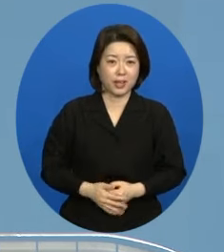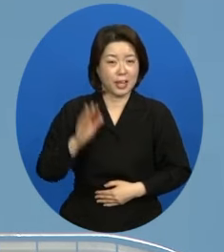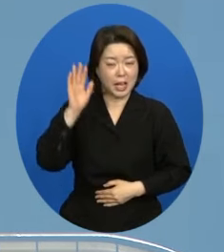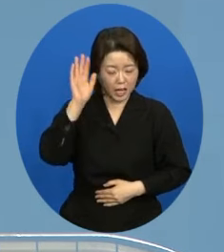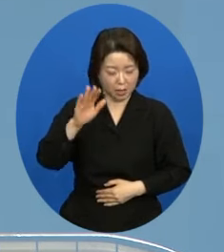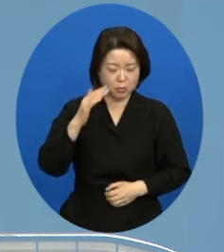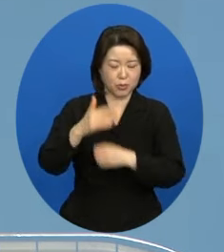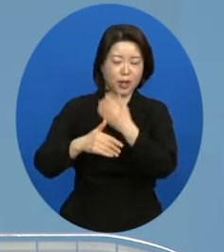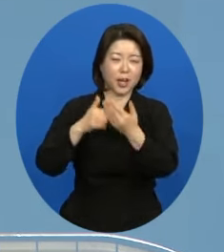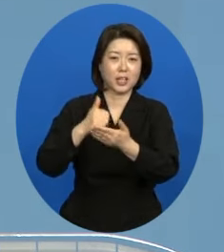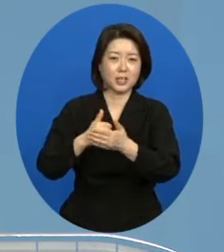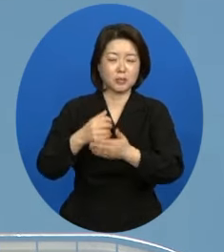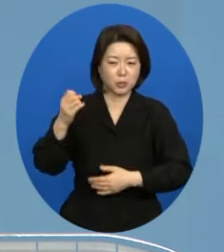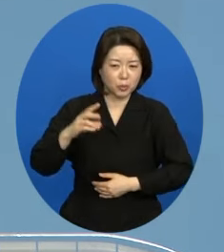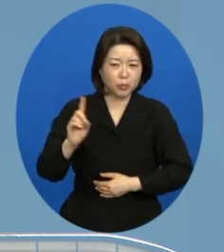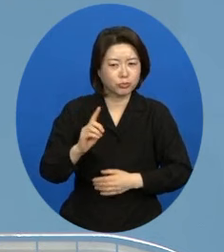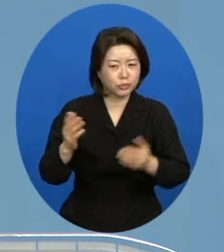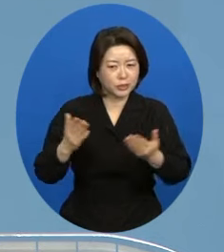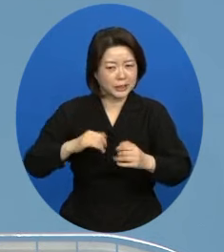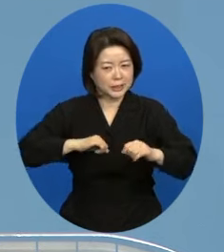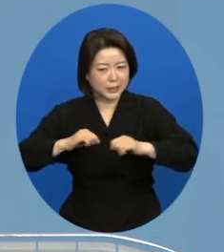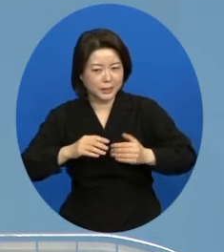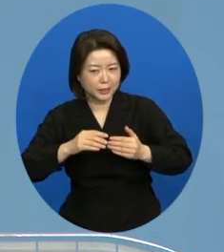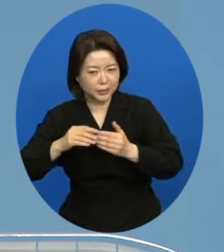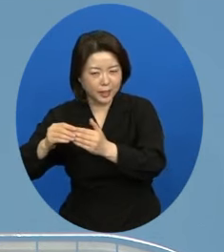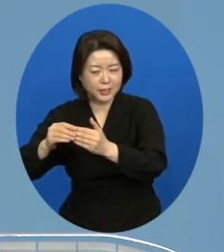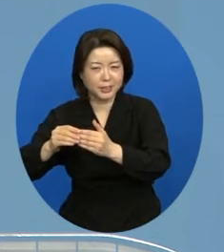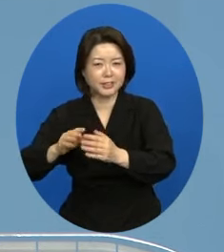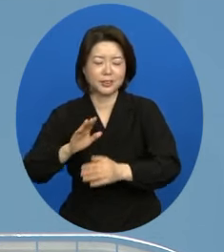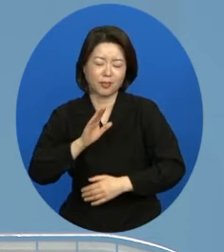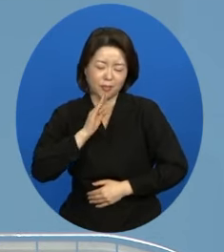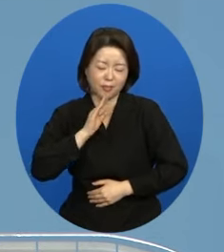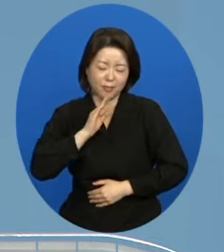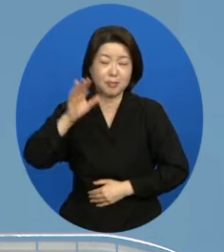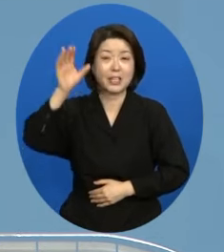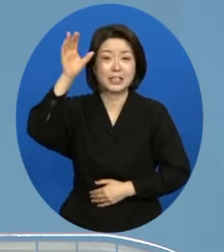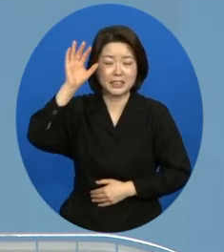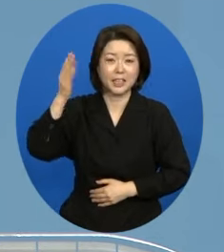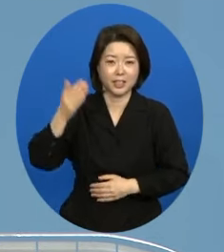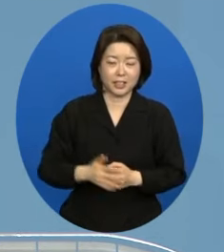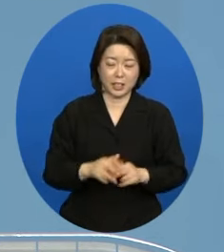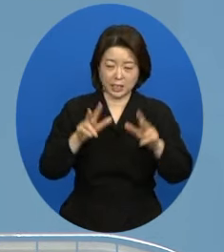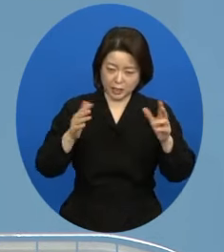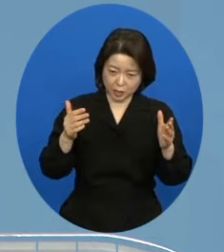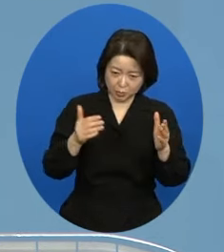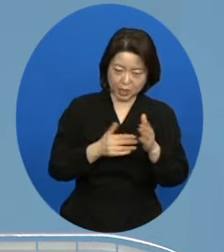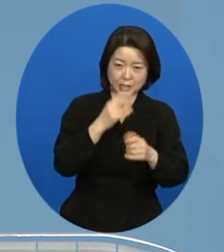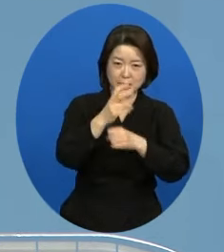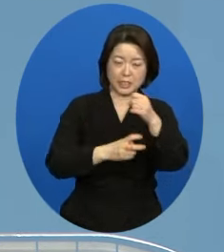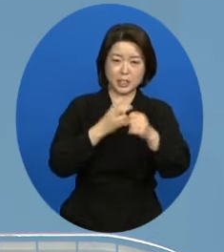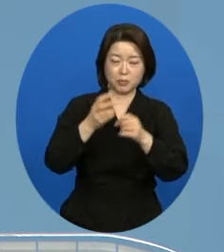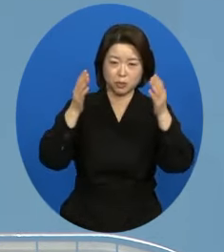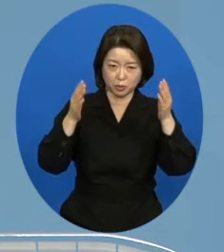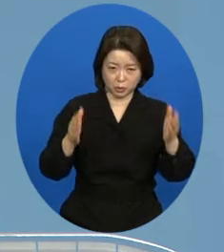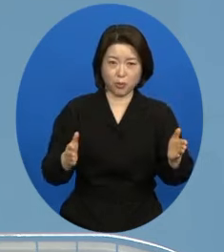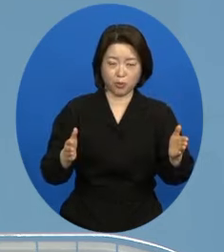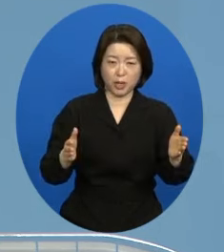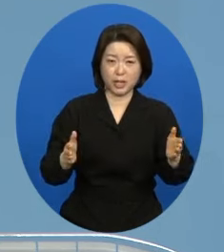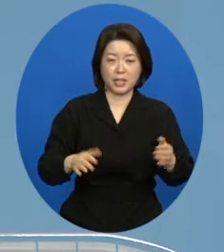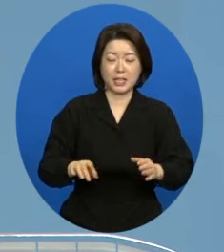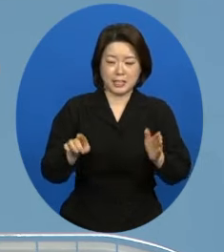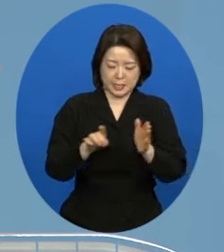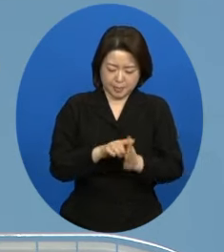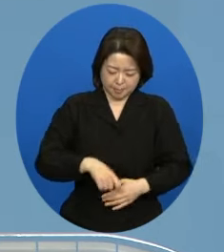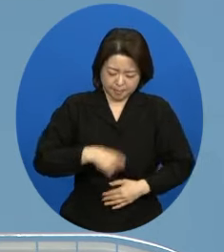하나님께서 어떤 일을 또한 하지가 무척 기대가 됩니다 지금까지 하나님께서 20년간 제창 이후에 신실하게 인도해